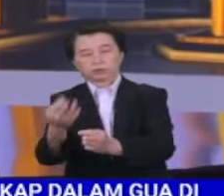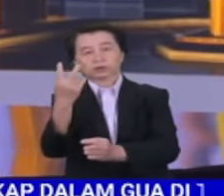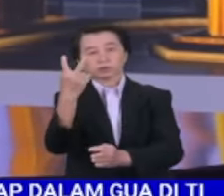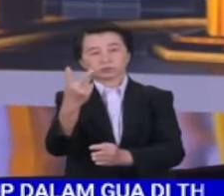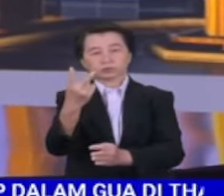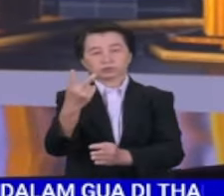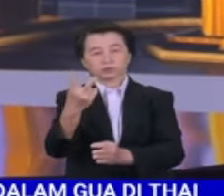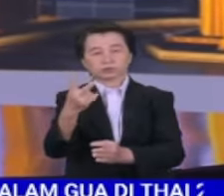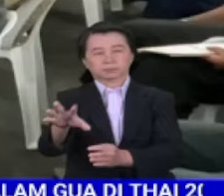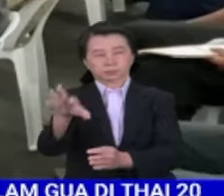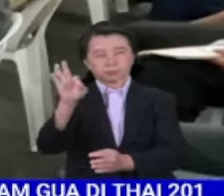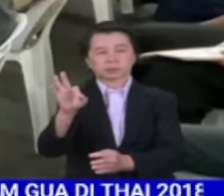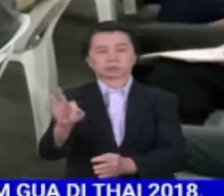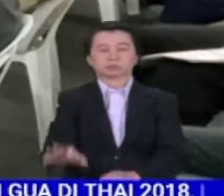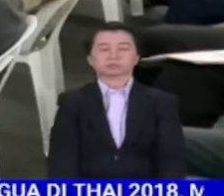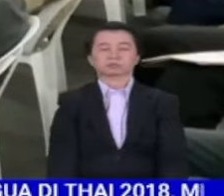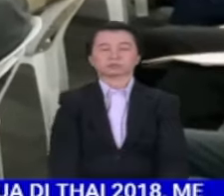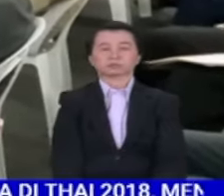kedua pelantikan